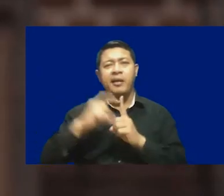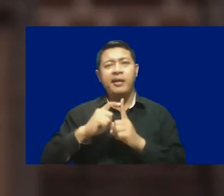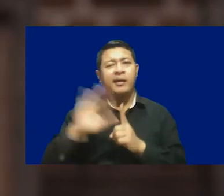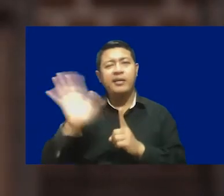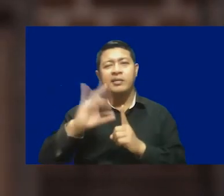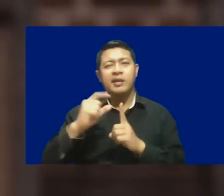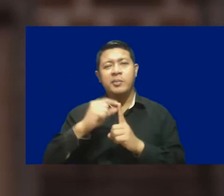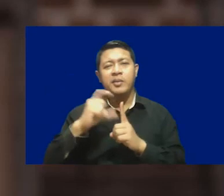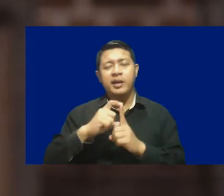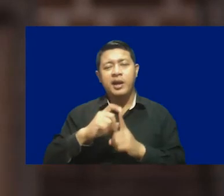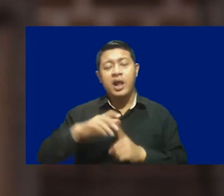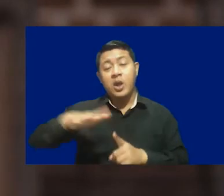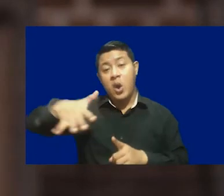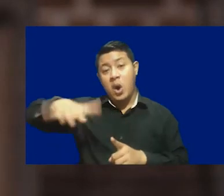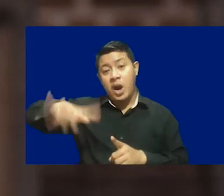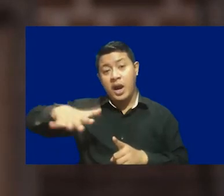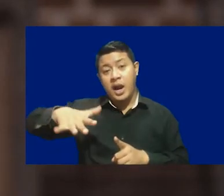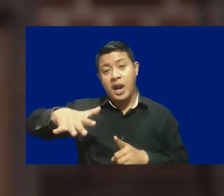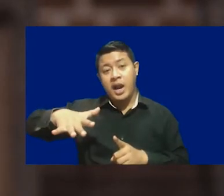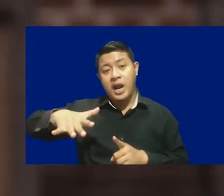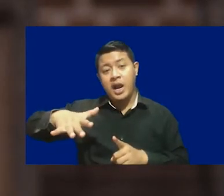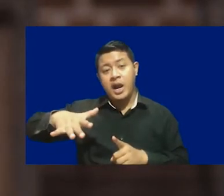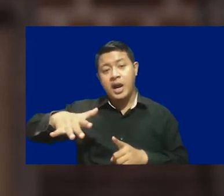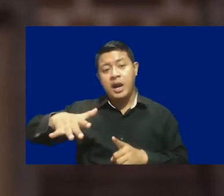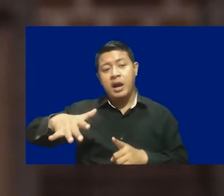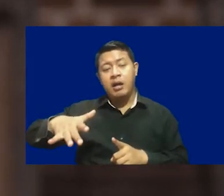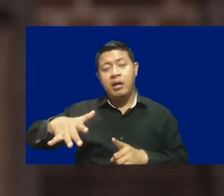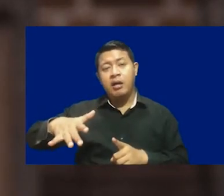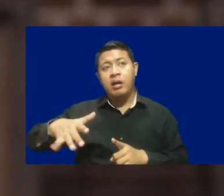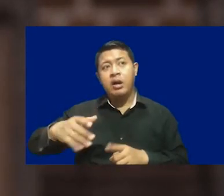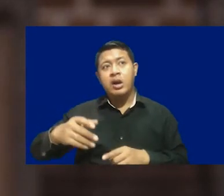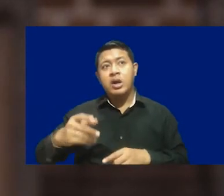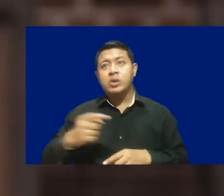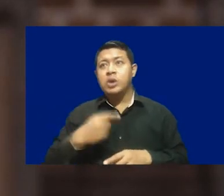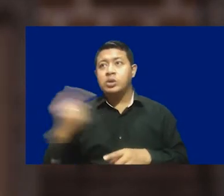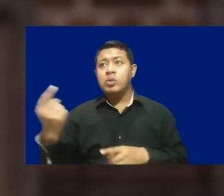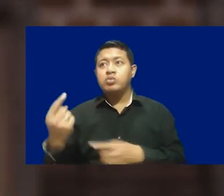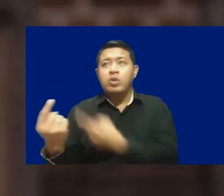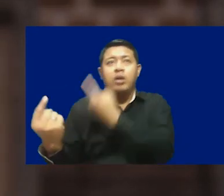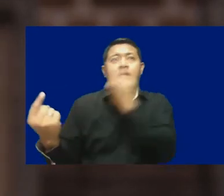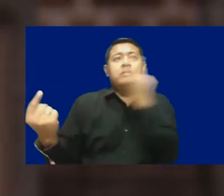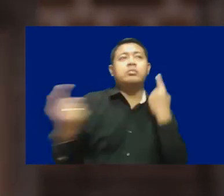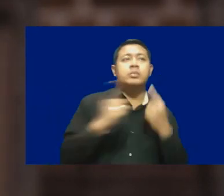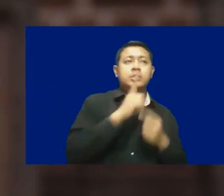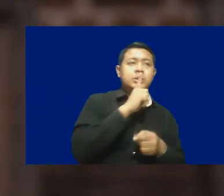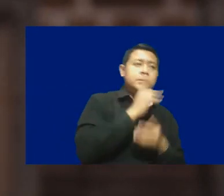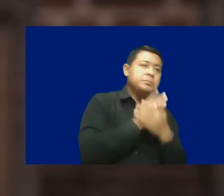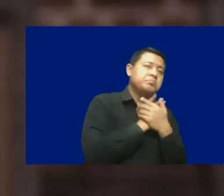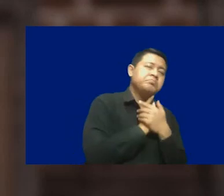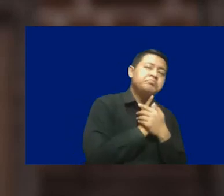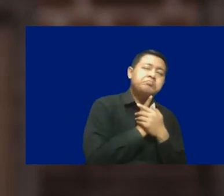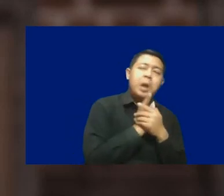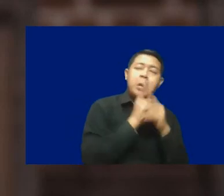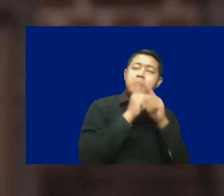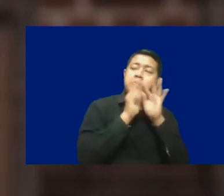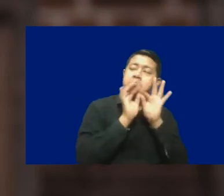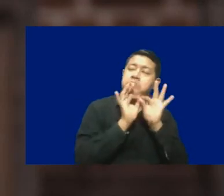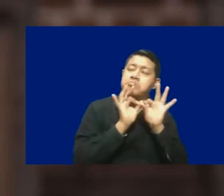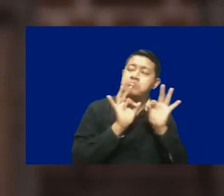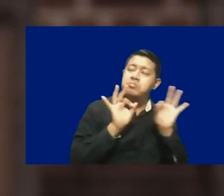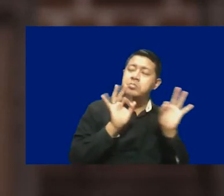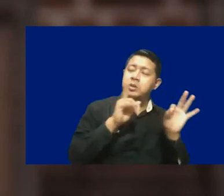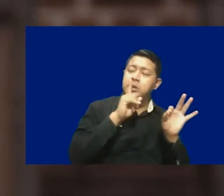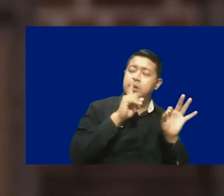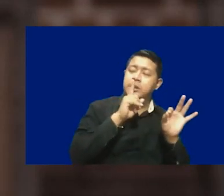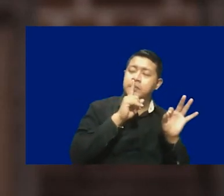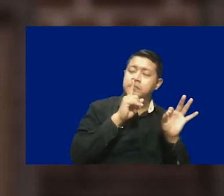tidak percaya diri, tidak pede. Atau kadang-kadang ada yang larinya kebalikannya. Dia suka menyendiri,